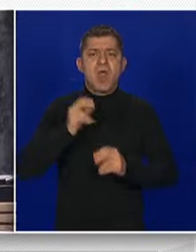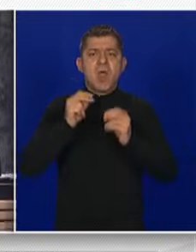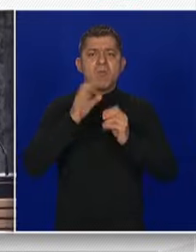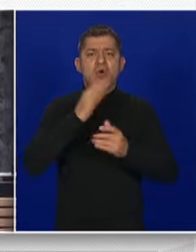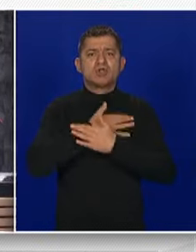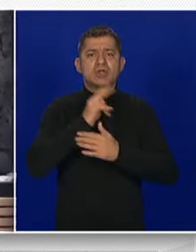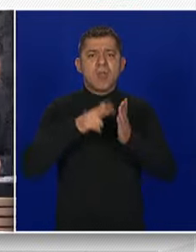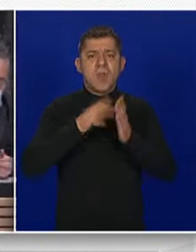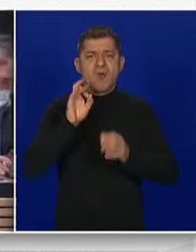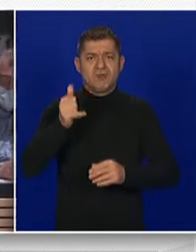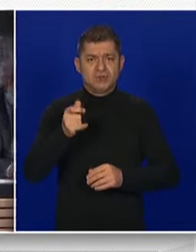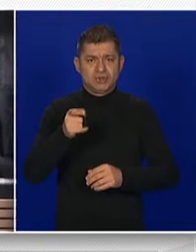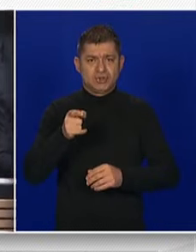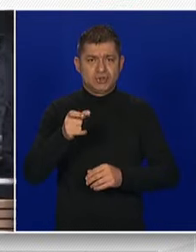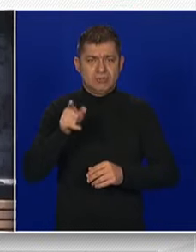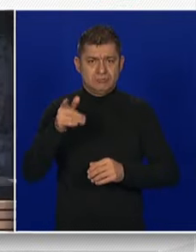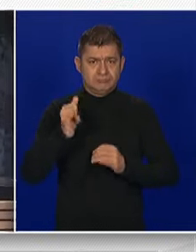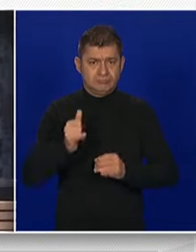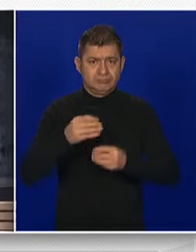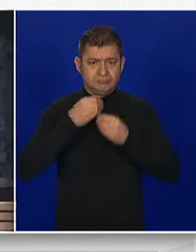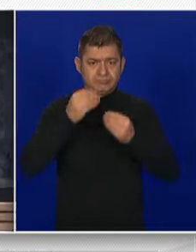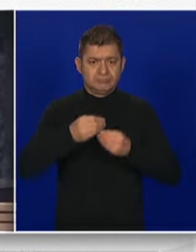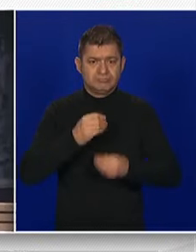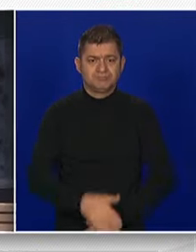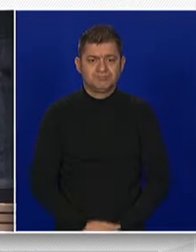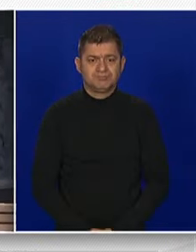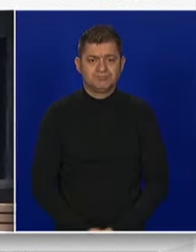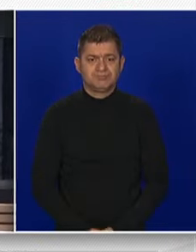s obzirom da je bio konkretan upit vezan za